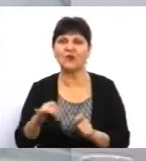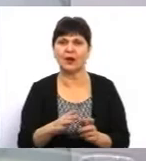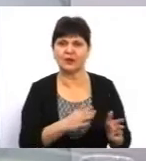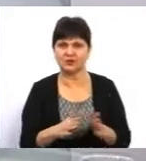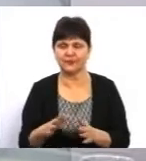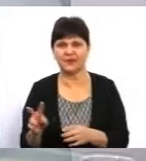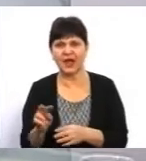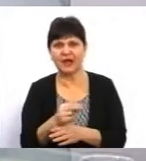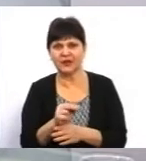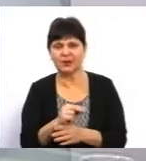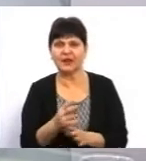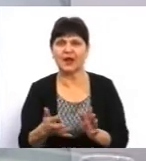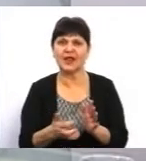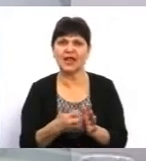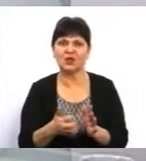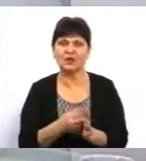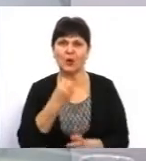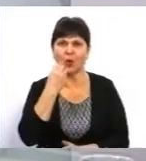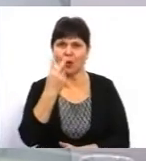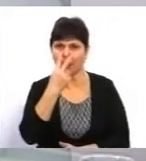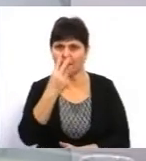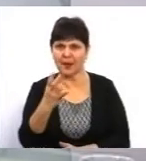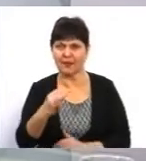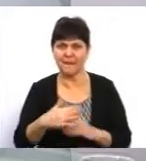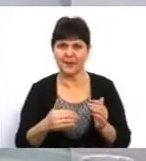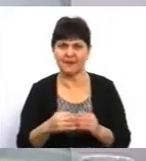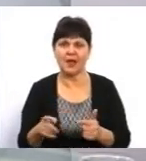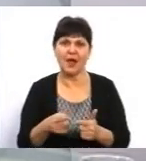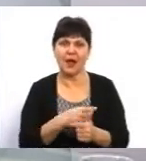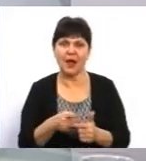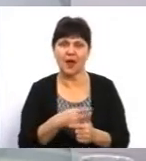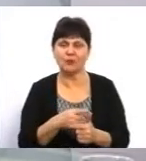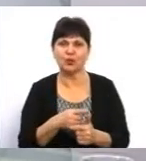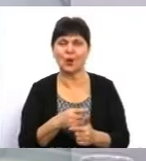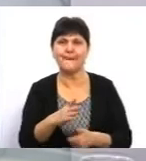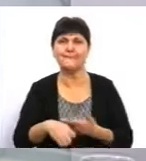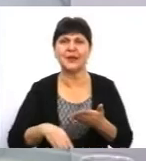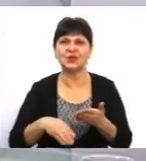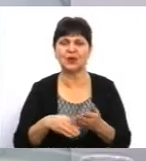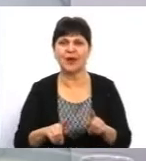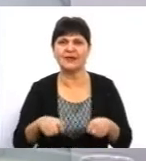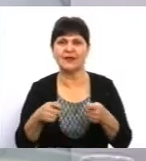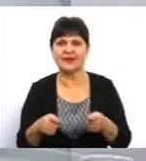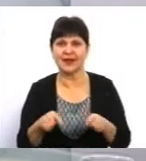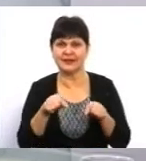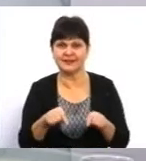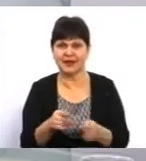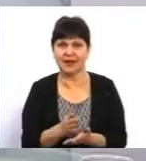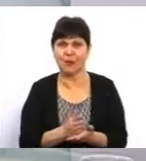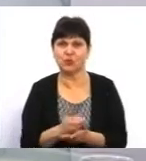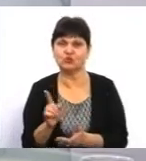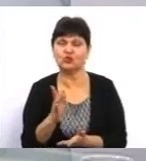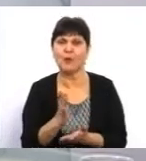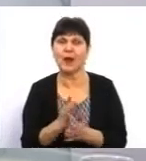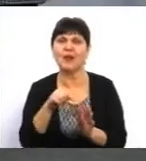певних недоліків, коли ви бачите вже на практиці, чи це відпрацювання методології надання самої цієї послуги? Що мається на